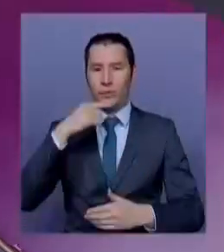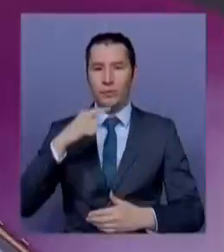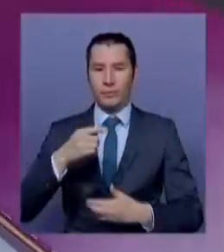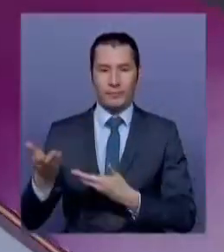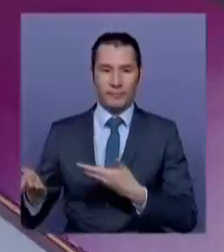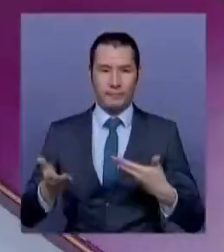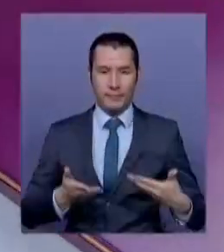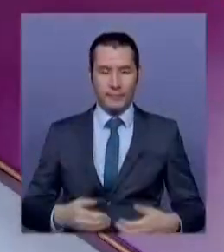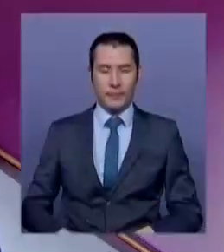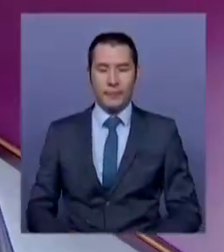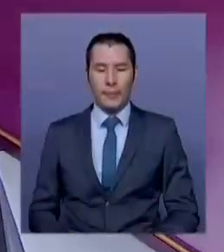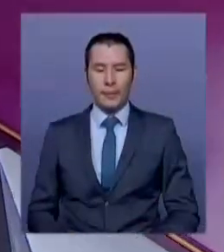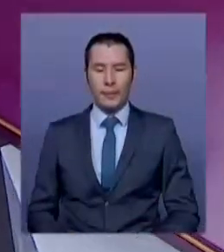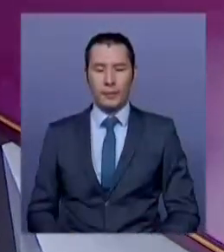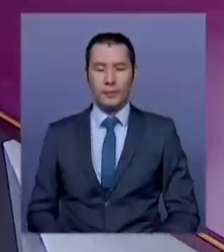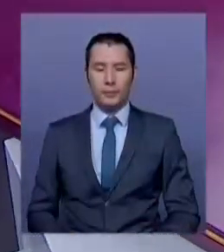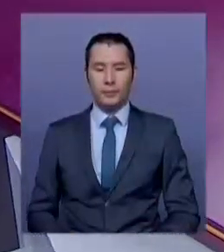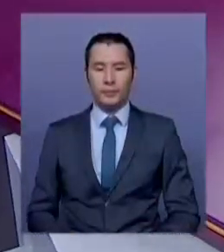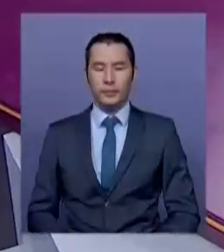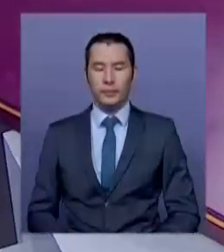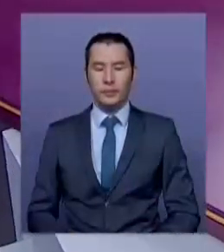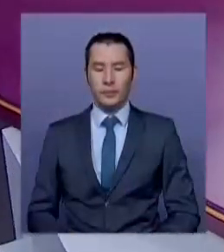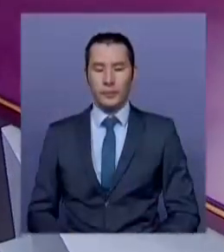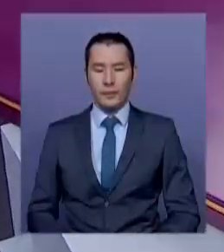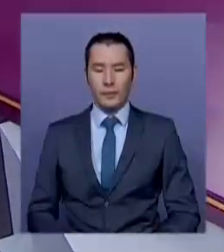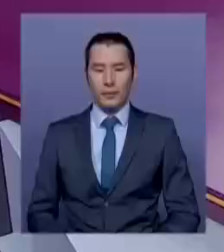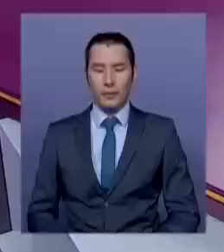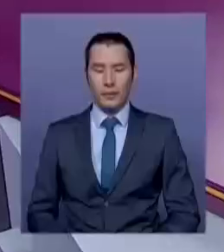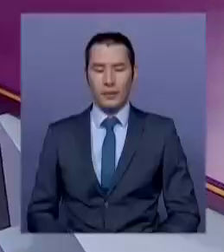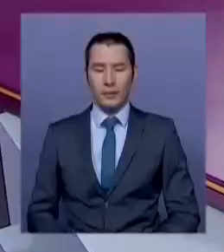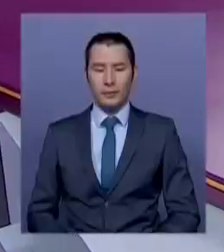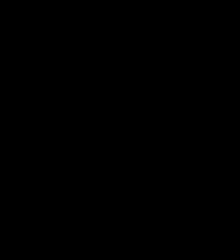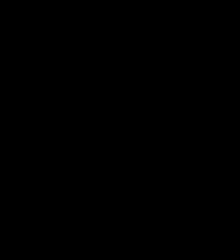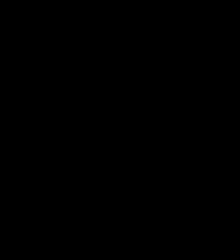ақпараттық сағат орыс тілінде жалғасады. Онымен таныстыратын әріптесім Диас Махамбетов. Диас, тізгін өзіңде.